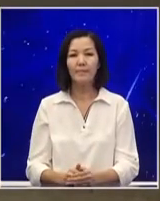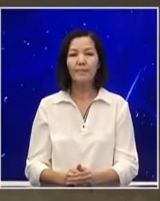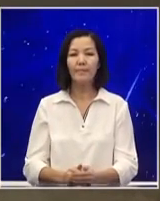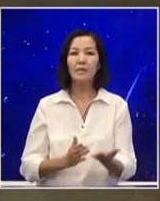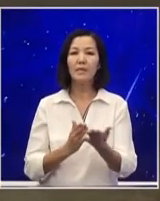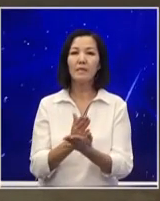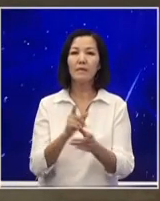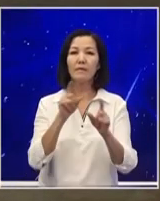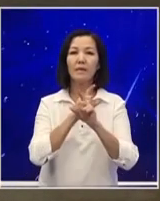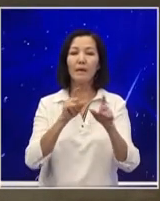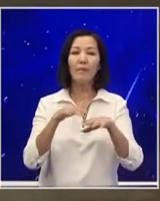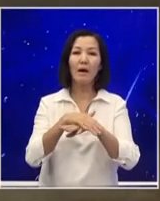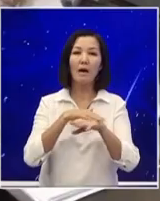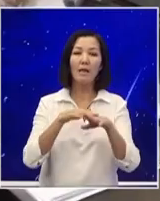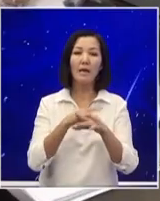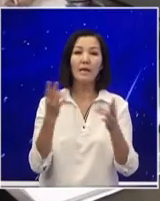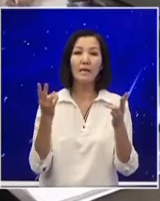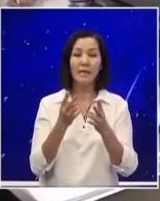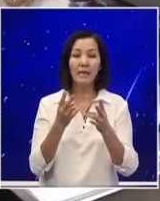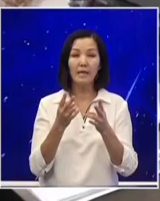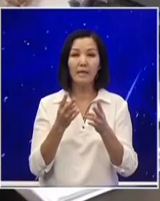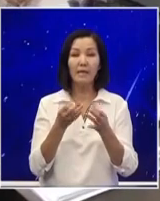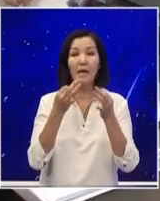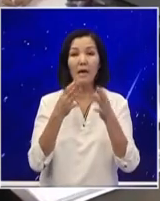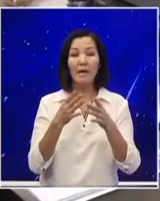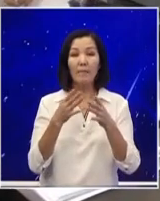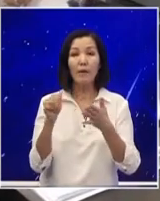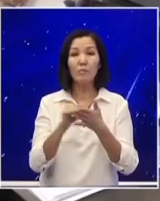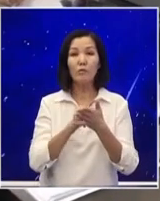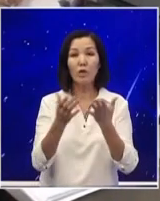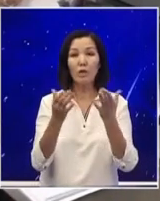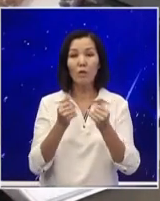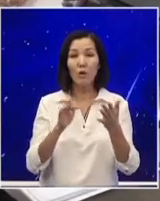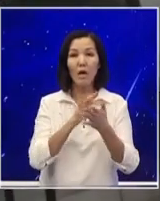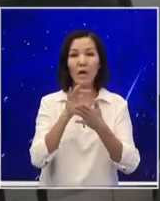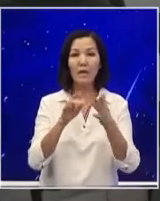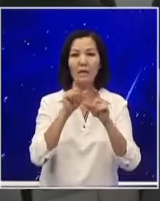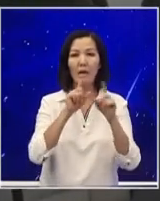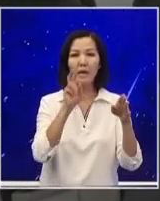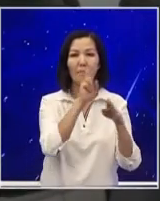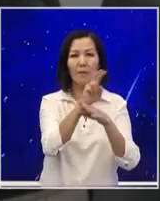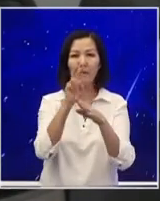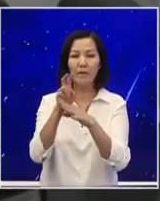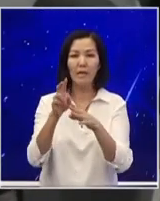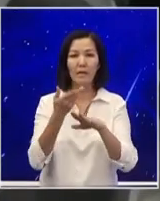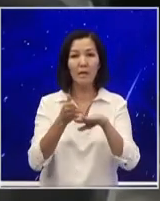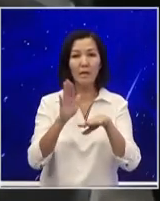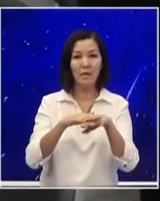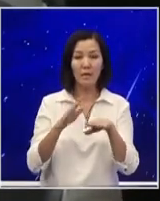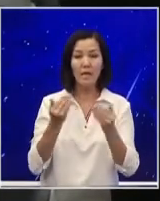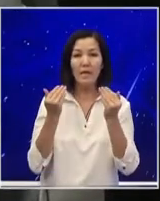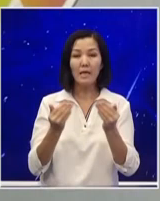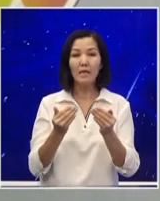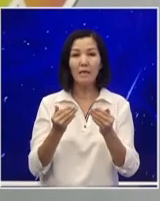Сервистік әкімдік шаһар тұрғындары үшін нағыз керегі. Қарапайым анықтама алуға азаматтар қаладағы әр мекемеге сабылып әуре болатын. Енді